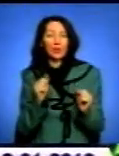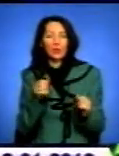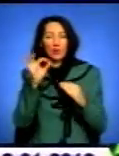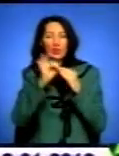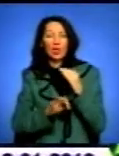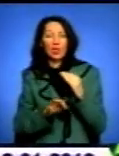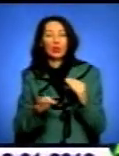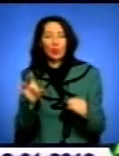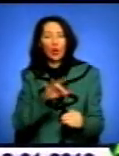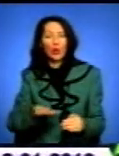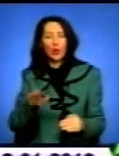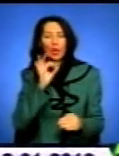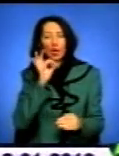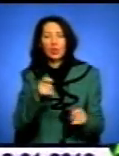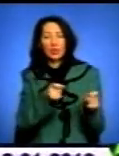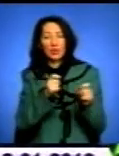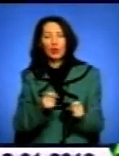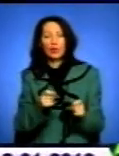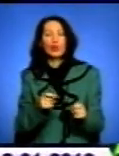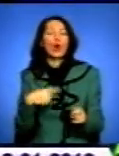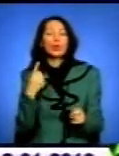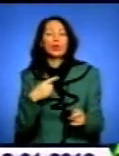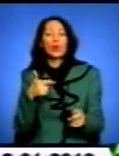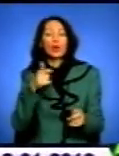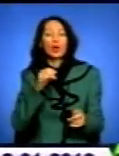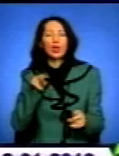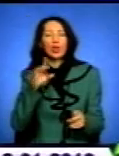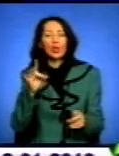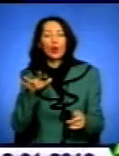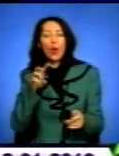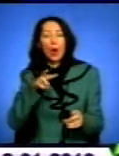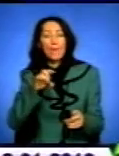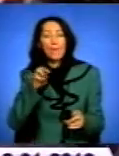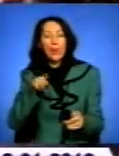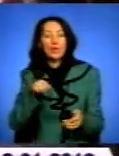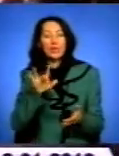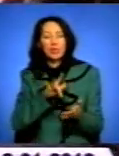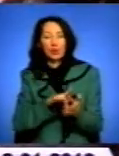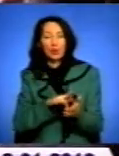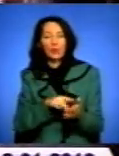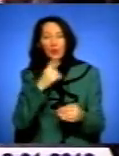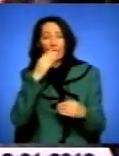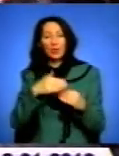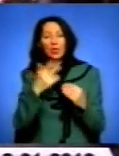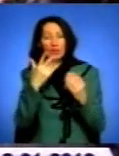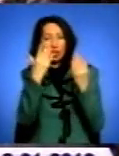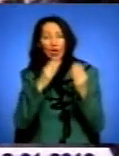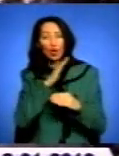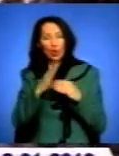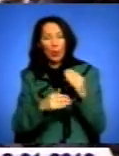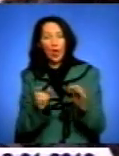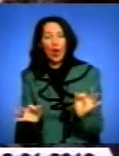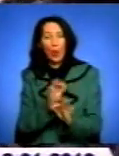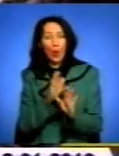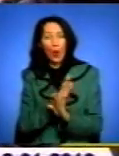завідувач сектору організації робіт обласного гідрометцентру Оксана Софінська. В найближчі три доби погода на